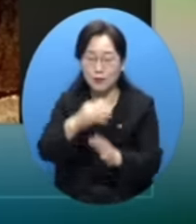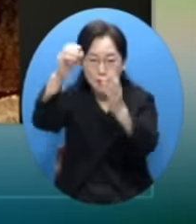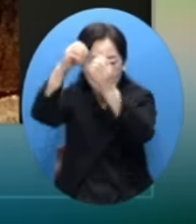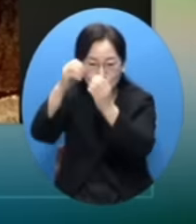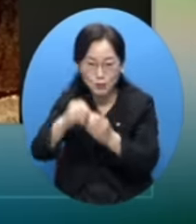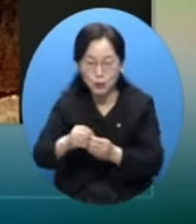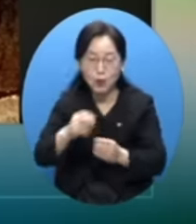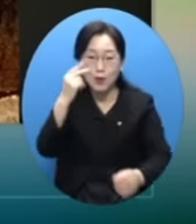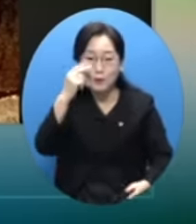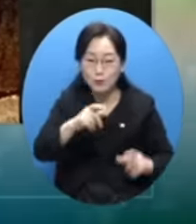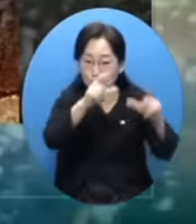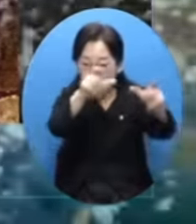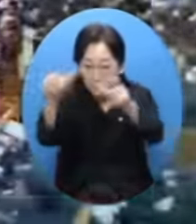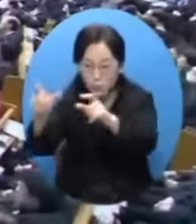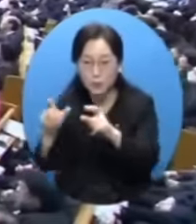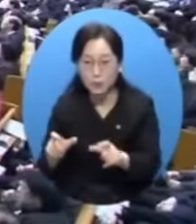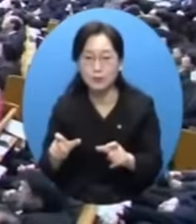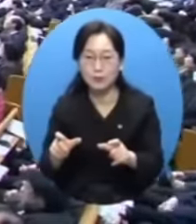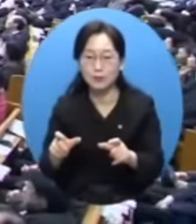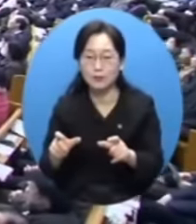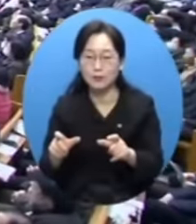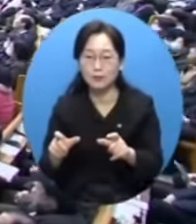미국 여러 주에